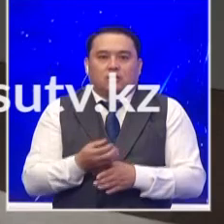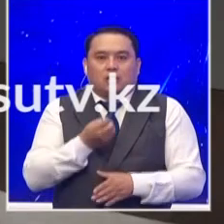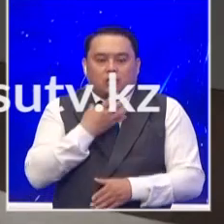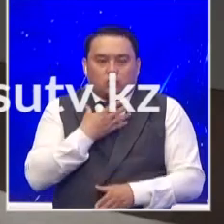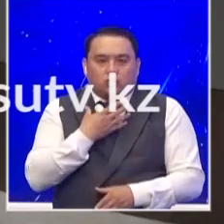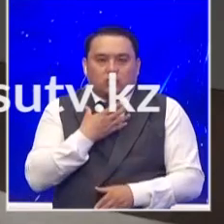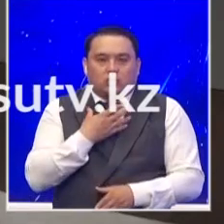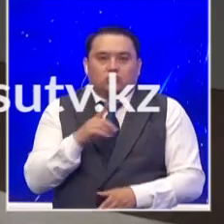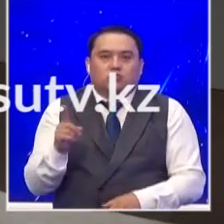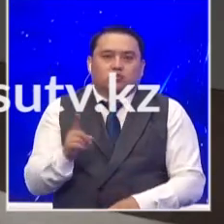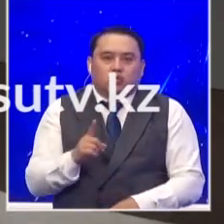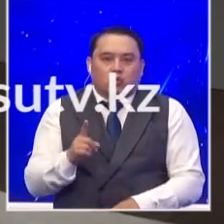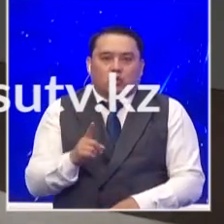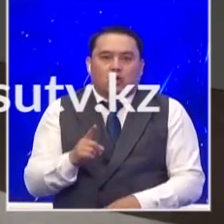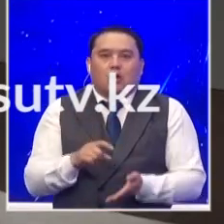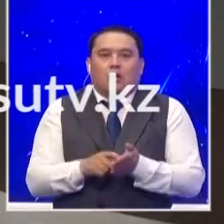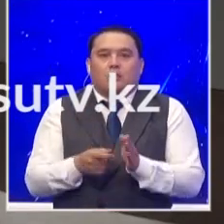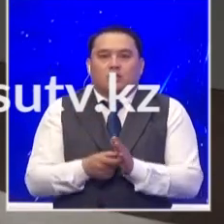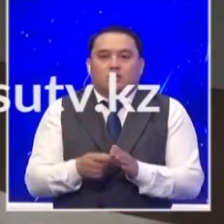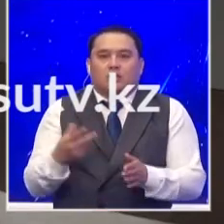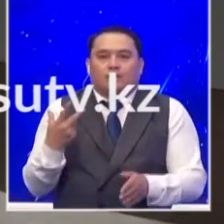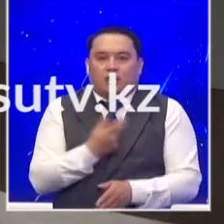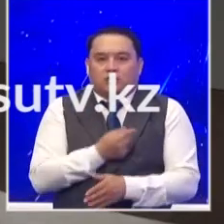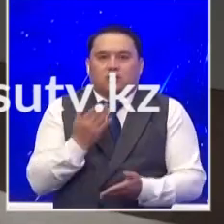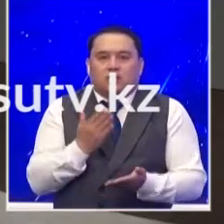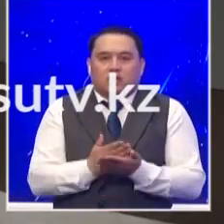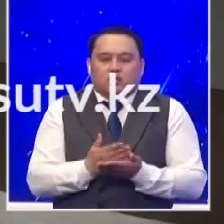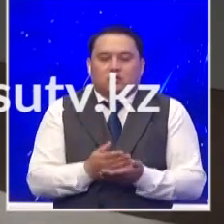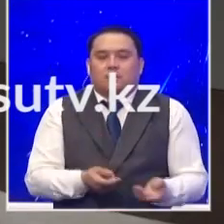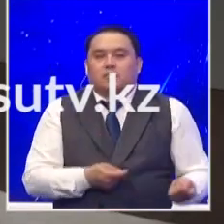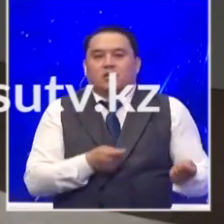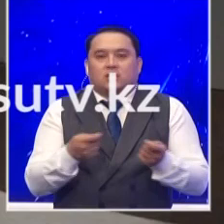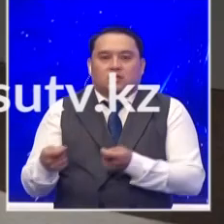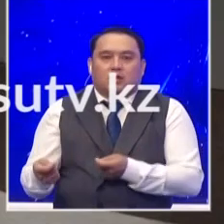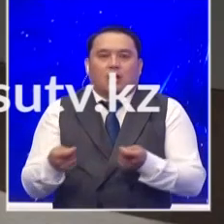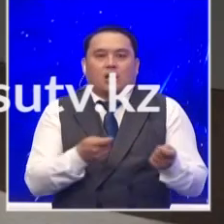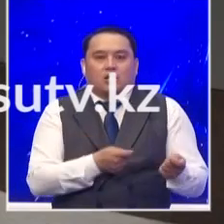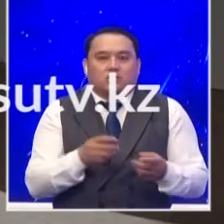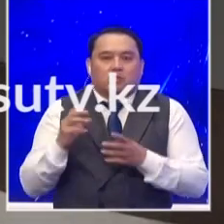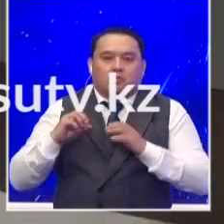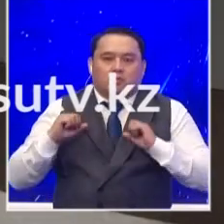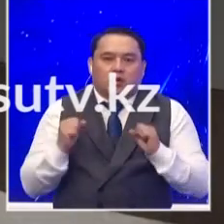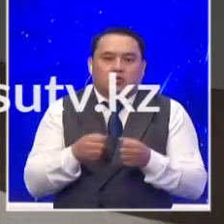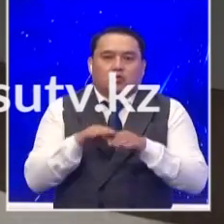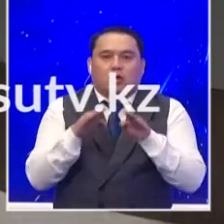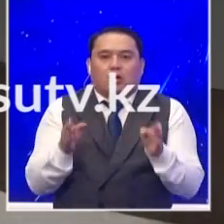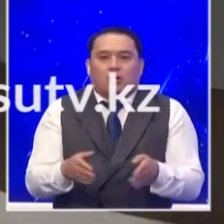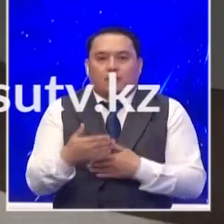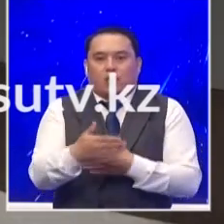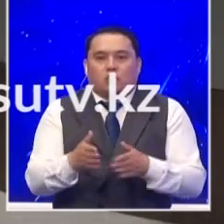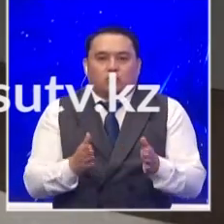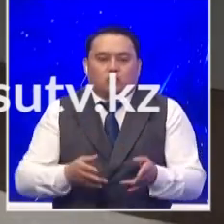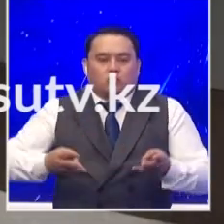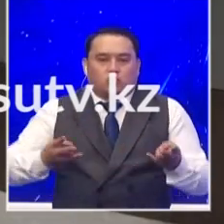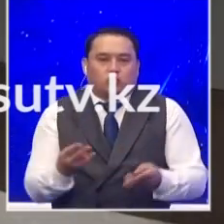хорошая, да, то, что кабинеты вакцинации есть, есть переносные морозильные камеры, которые поддерживают